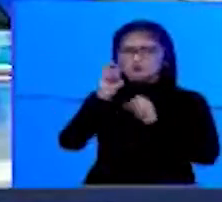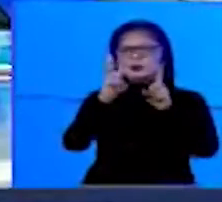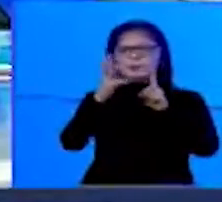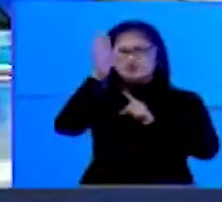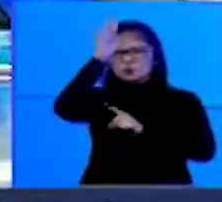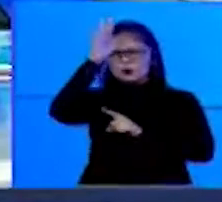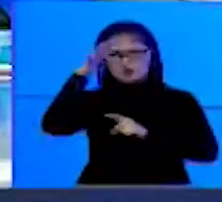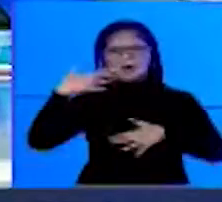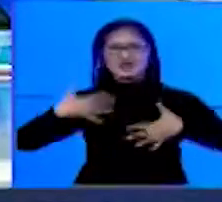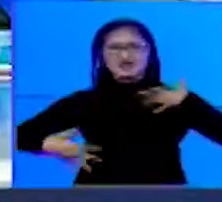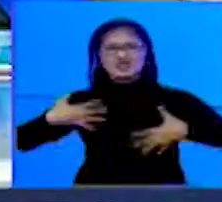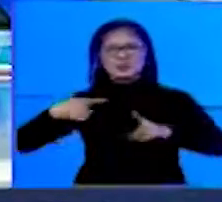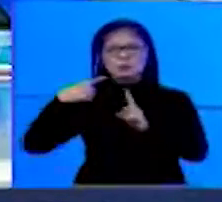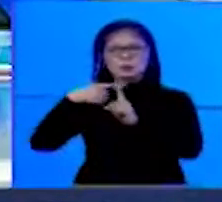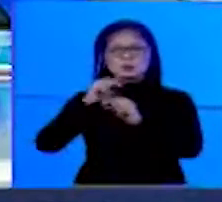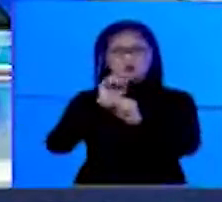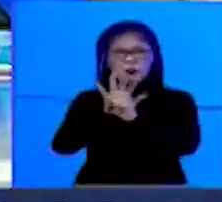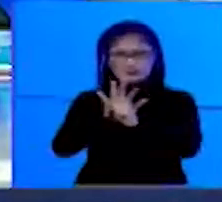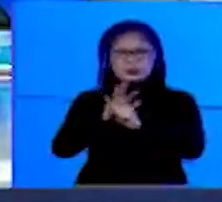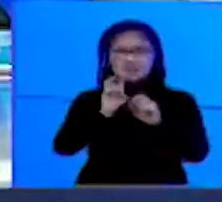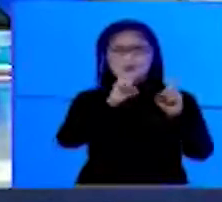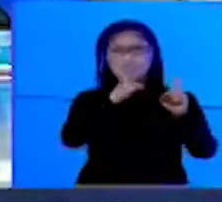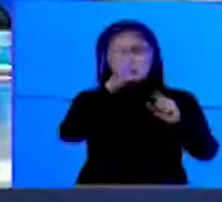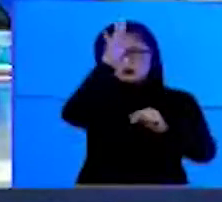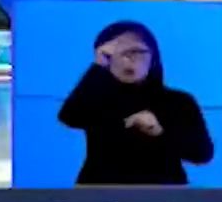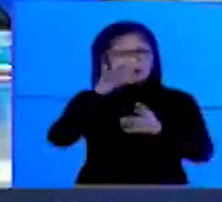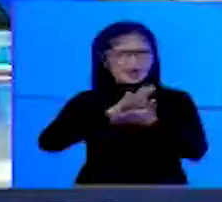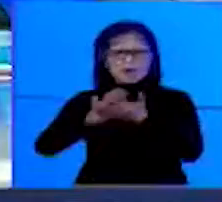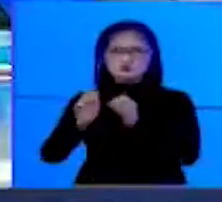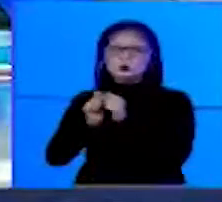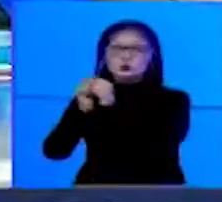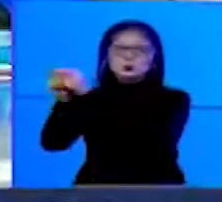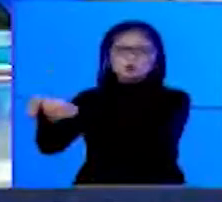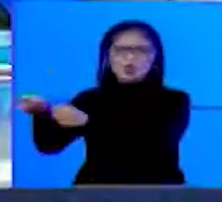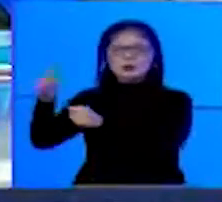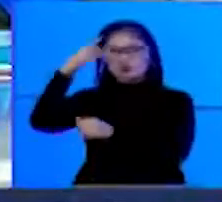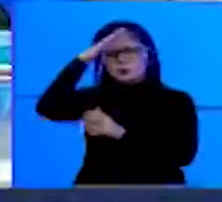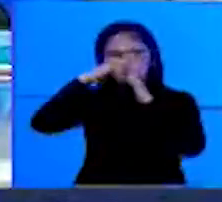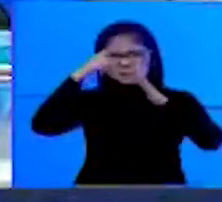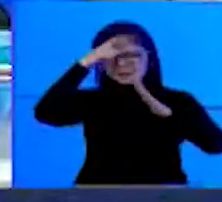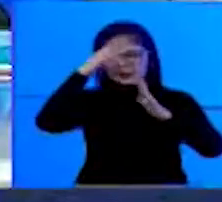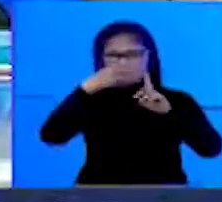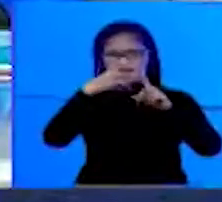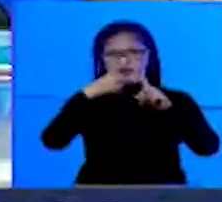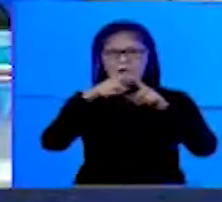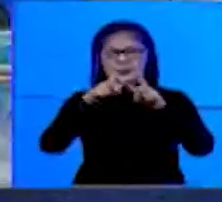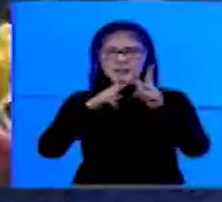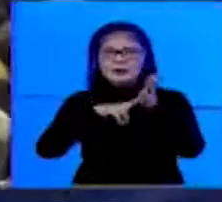COVID-19. Ke-13 orang ini langsung dirujuk ke Rumah Sakit Bhayangkara Sartika Asih untuk menjalani tes swab.